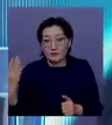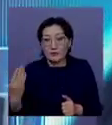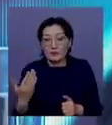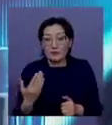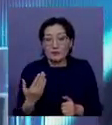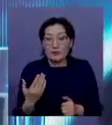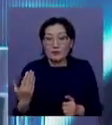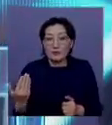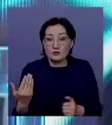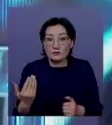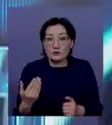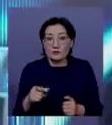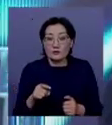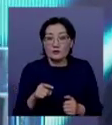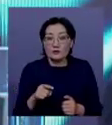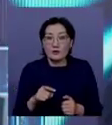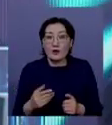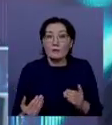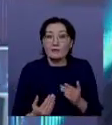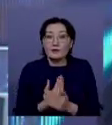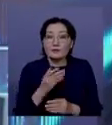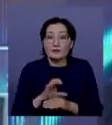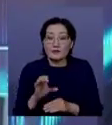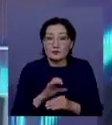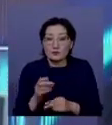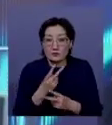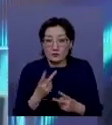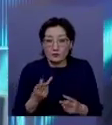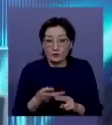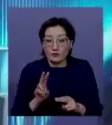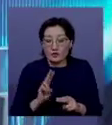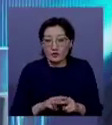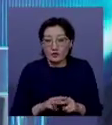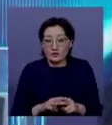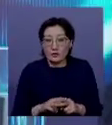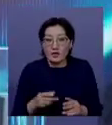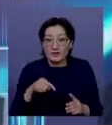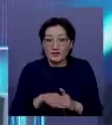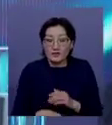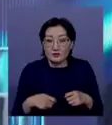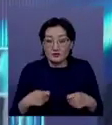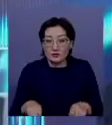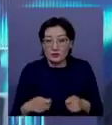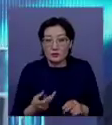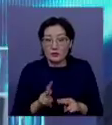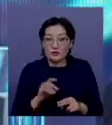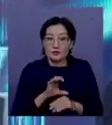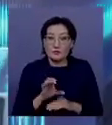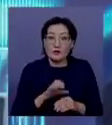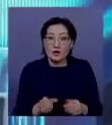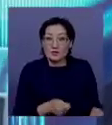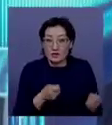отырмыз, оның орысша айтқанда перепроизводствосы байқалады, сондықтан бұл жағынан да ішкі нарыққа осы тауарларды